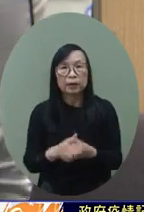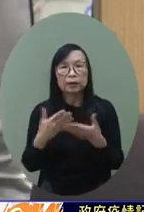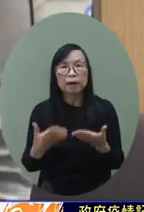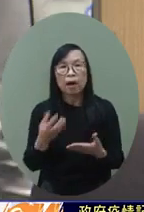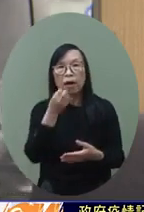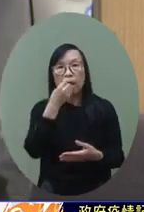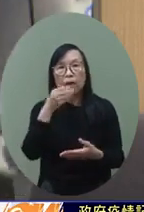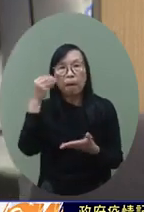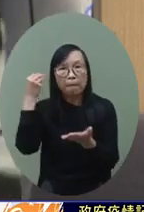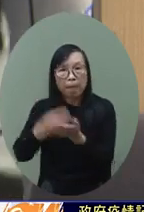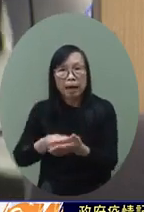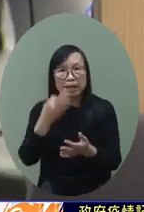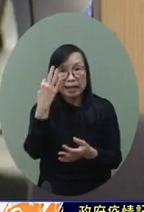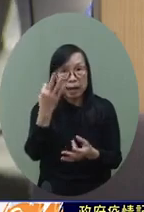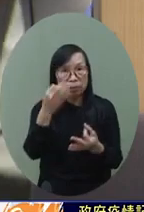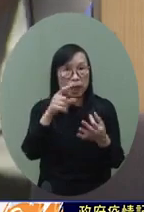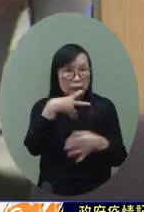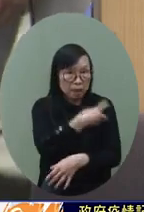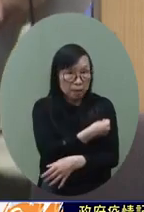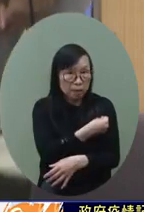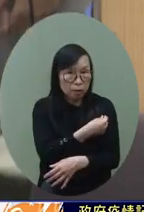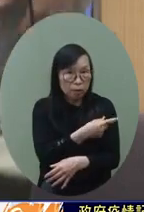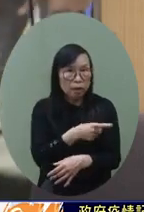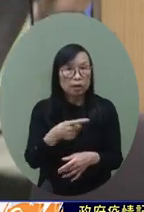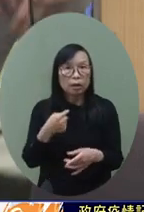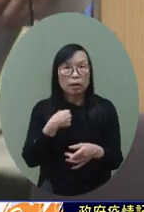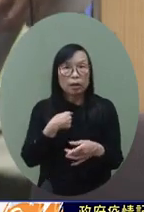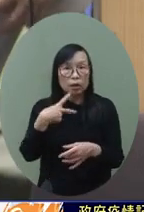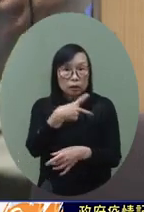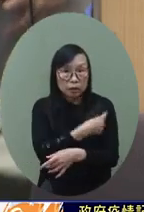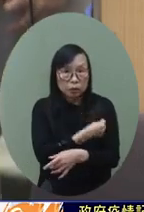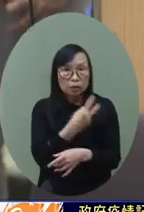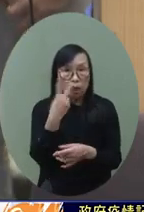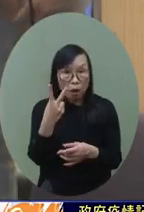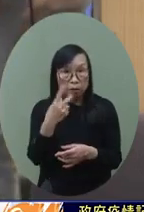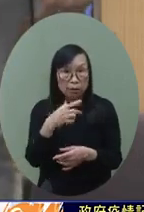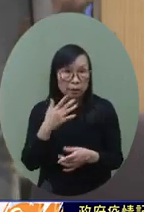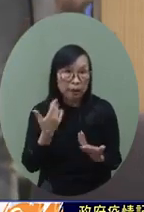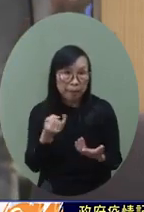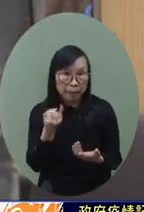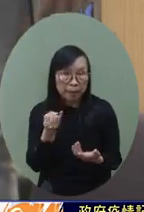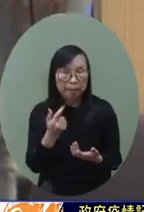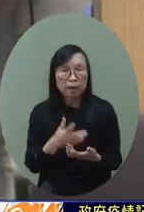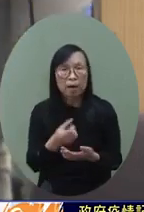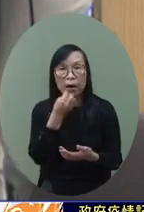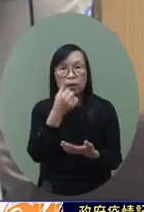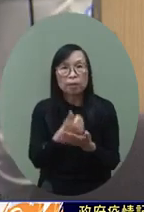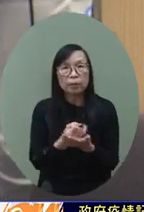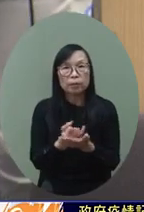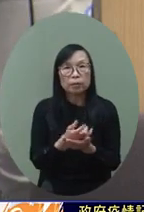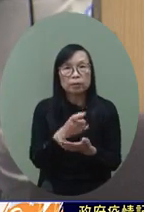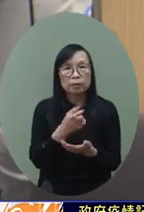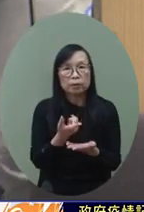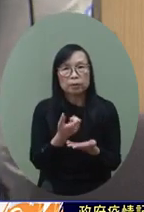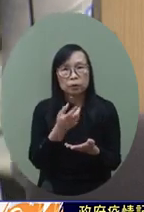港購入嗰三款疫苗咧，係咪同樣都係要需要注射兩劑啦？咁香港有冇評估過，萬一疫